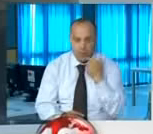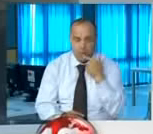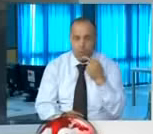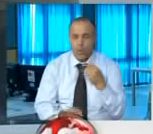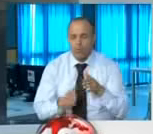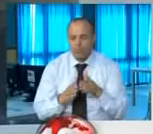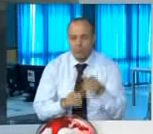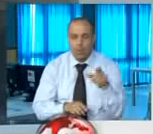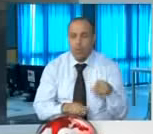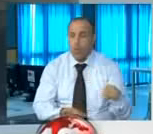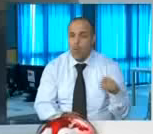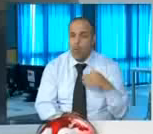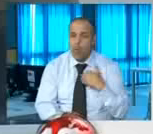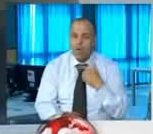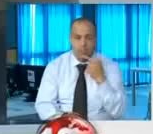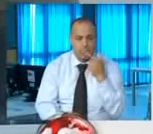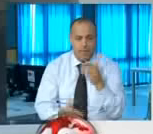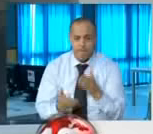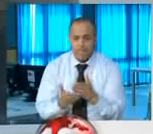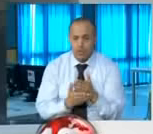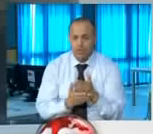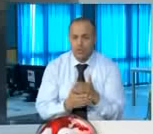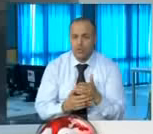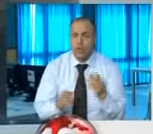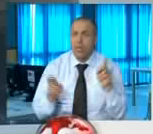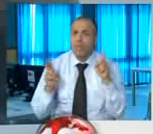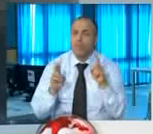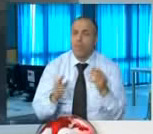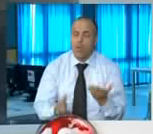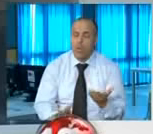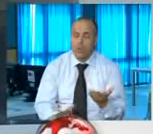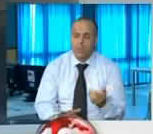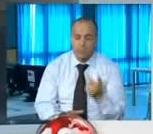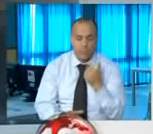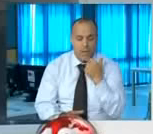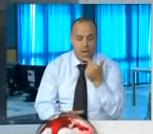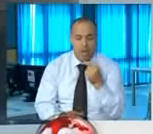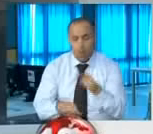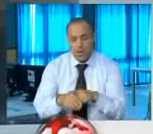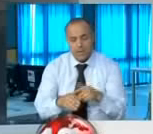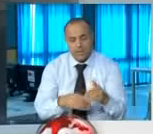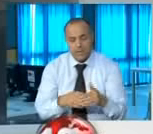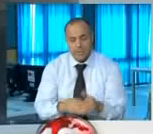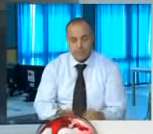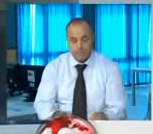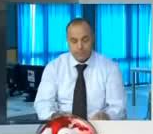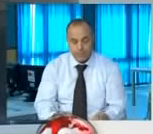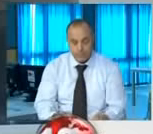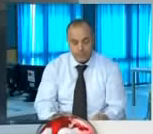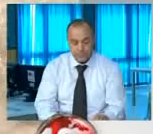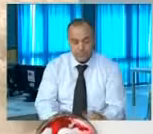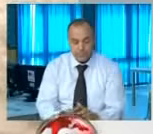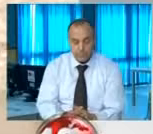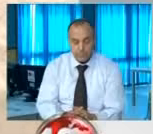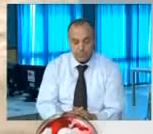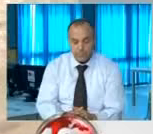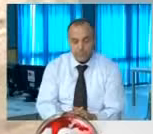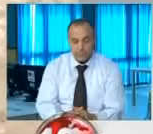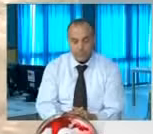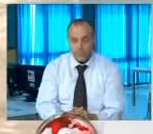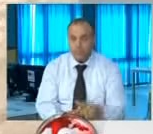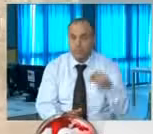طالب متساكنوها بتفعيل مشاريع التزود بالنور الكهربائي في أقرب الآجال. هنا